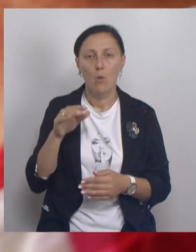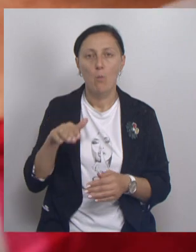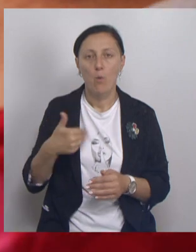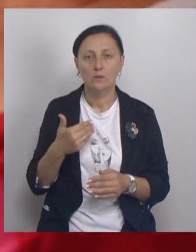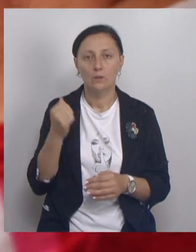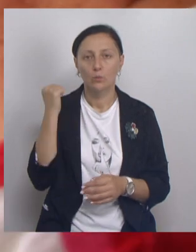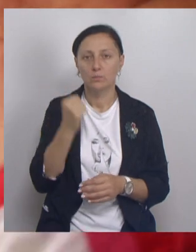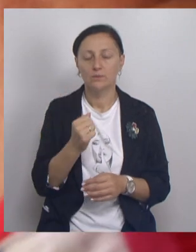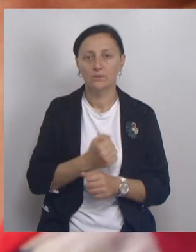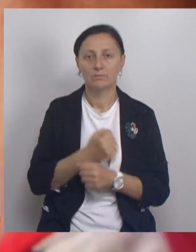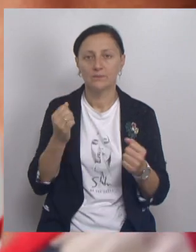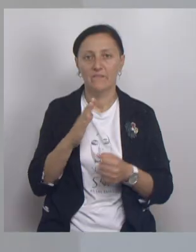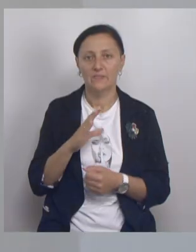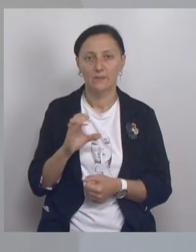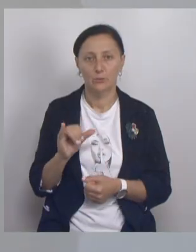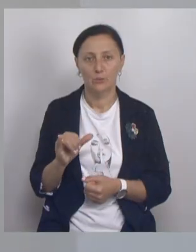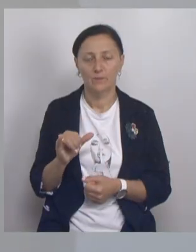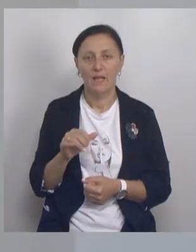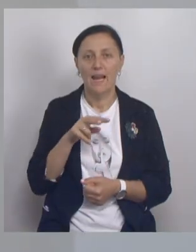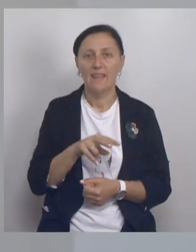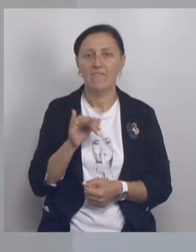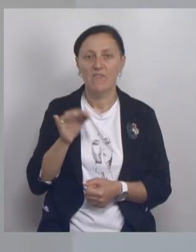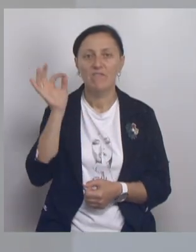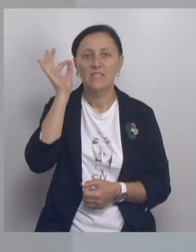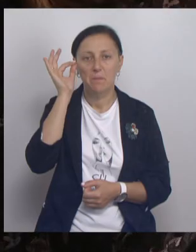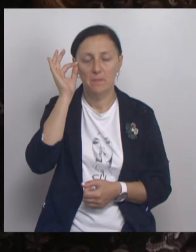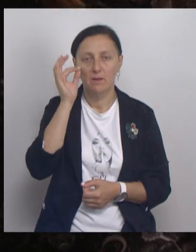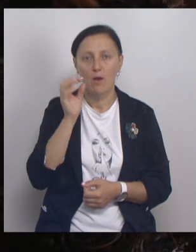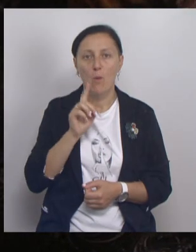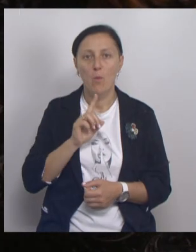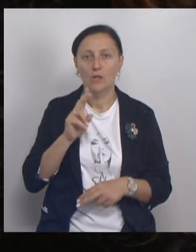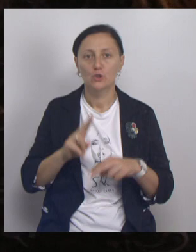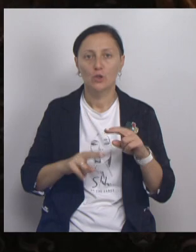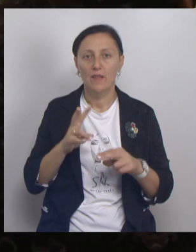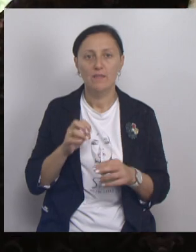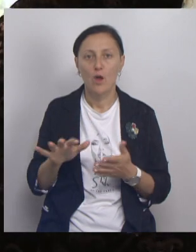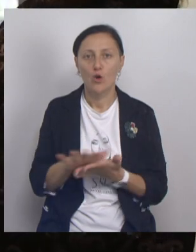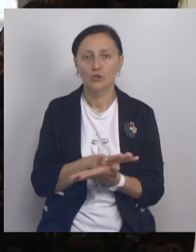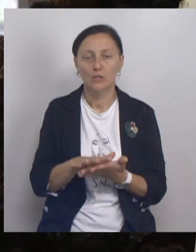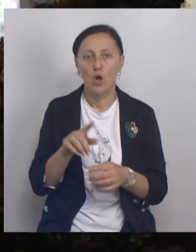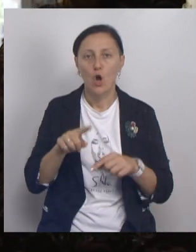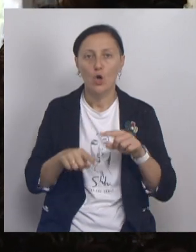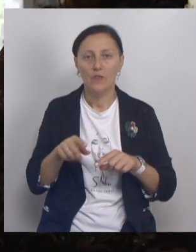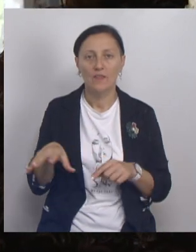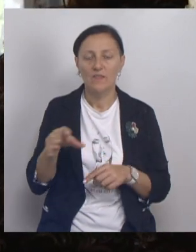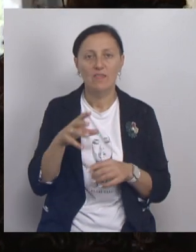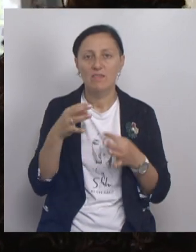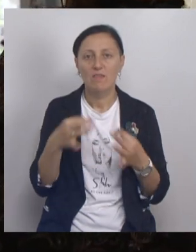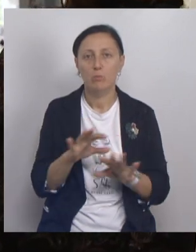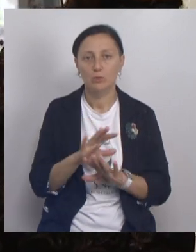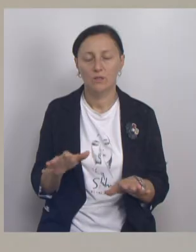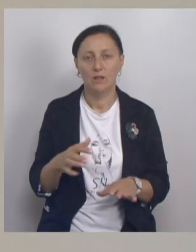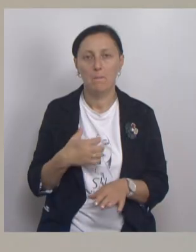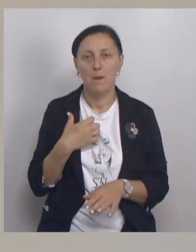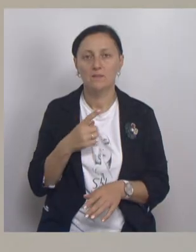атаки формирования киевского режима. Лидия Ивановна вспоминает, пока строители не расчистили завалы, родные ее сюда не пускали, опасались